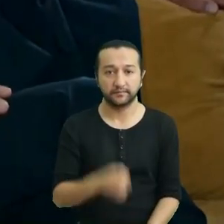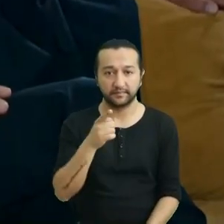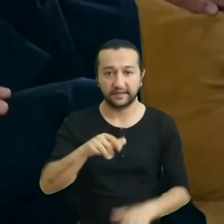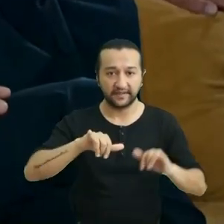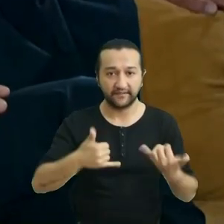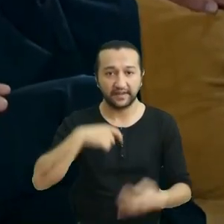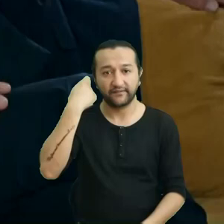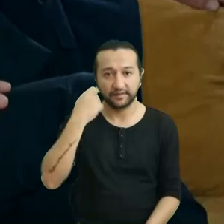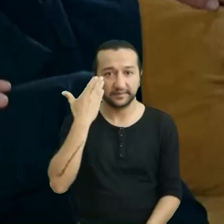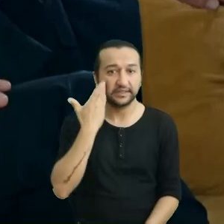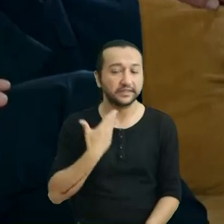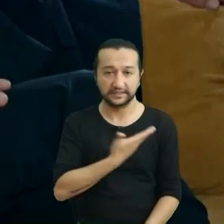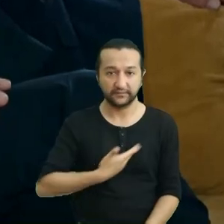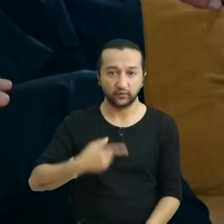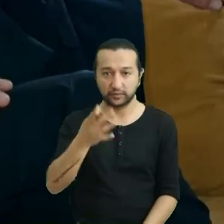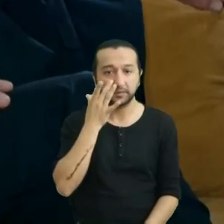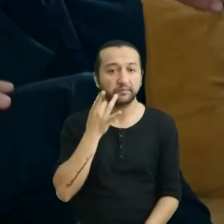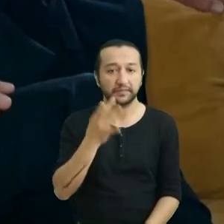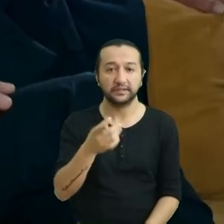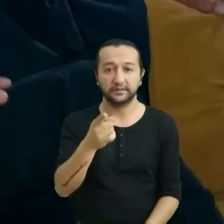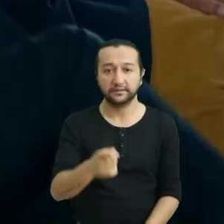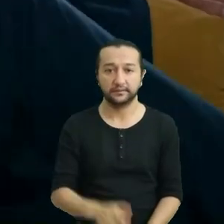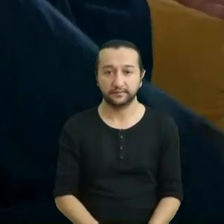Felaket filmlerini seviyorsunuz, belli.